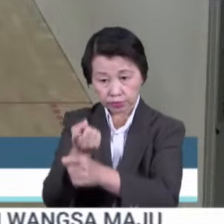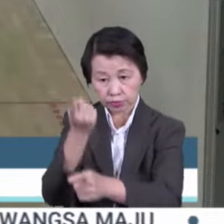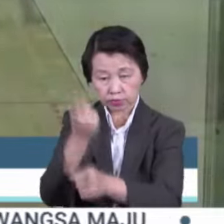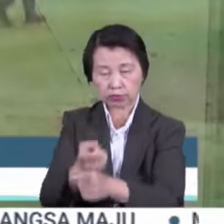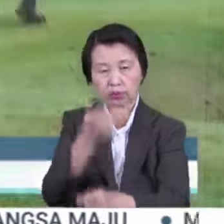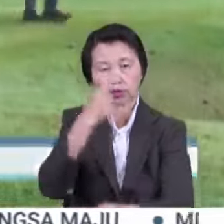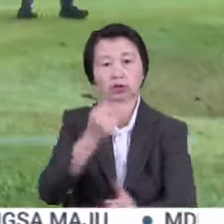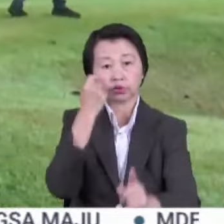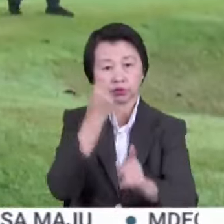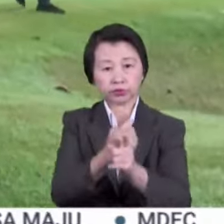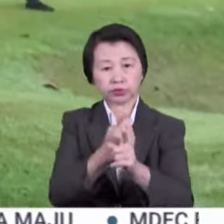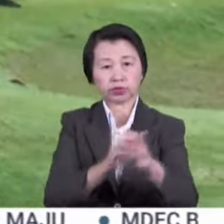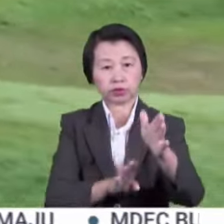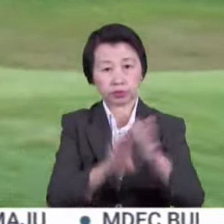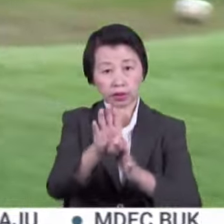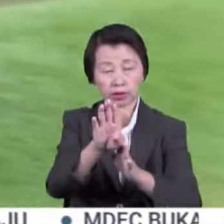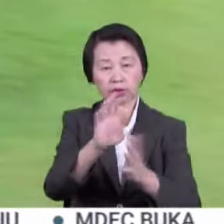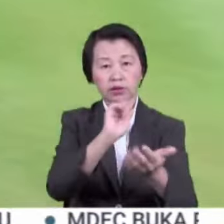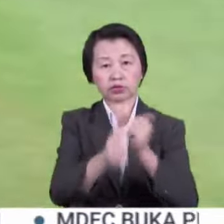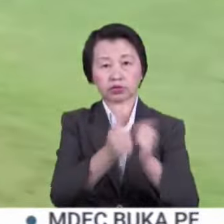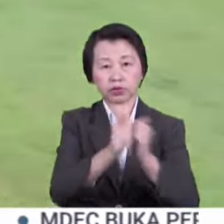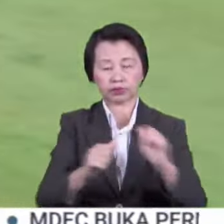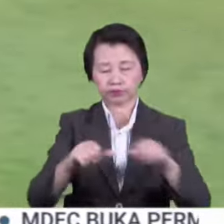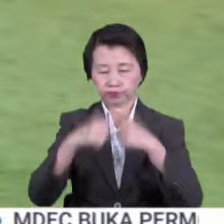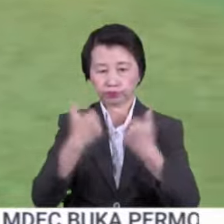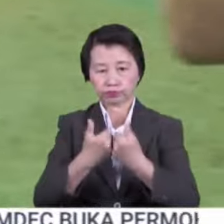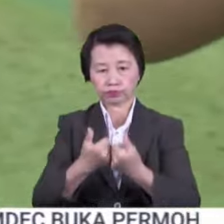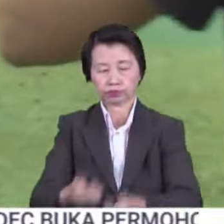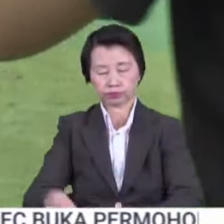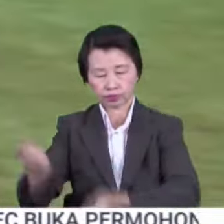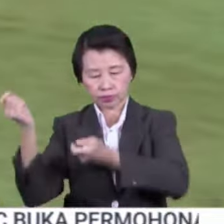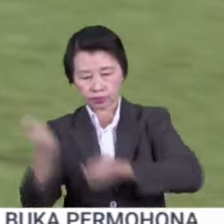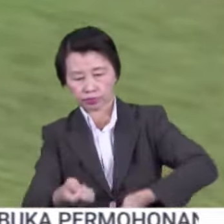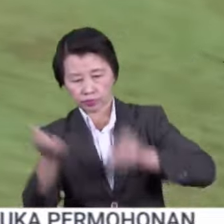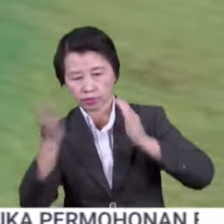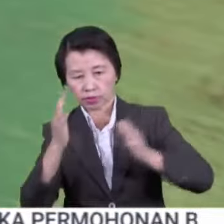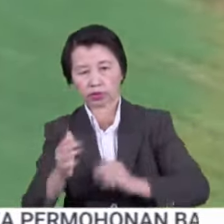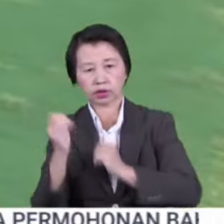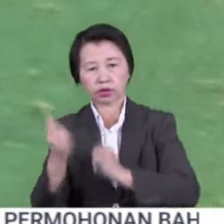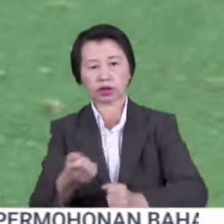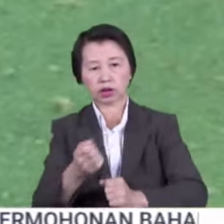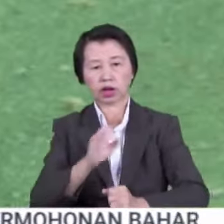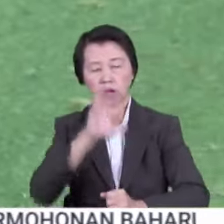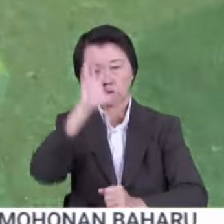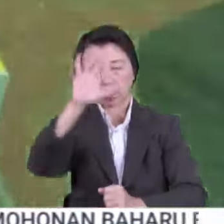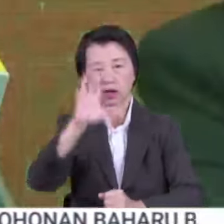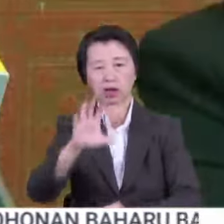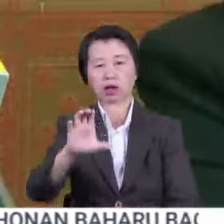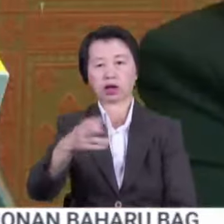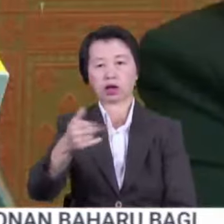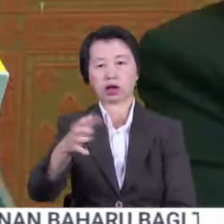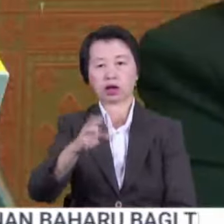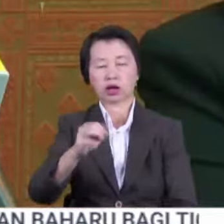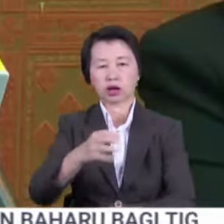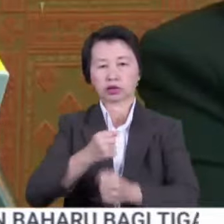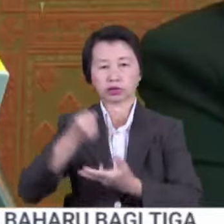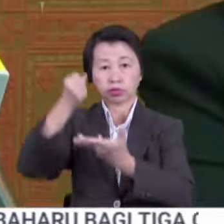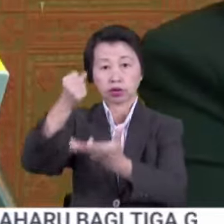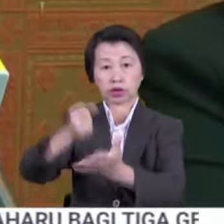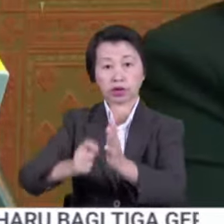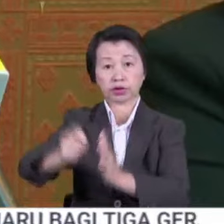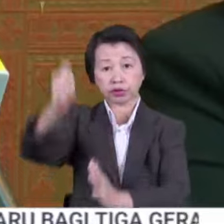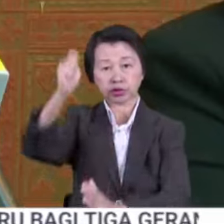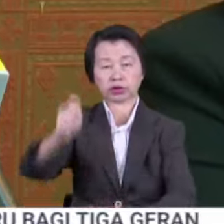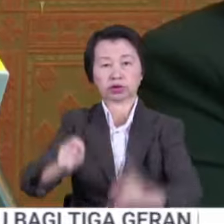bagi tujuan pembangunan sukan persatuan Indonesia dan persatuan sorak dan daftar Malaysia jam menerima dana tertinggi yaitu